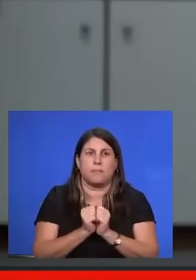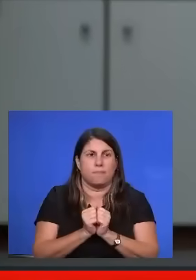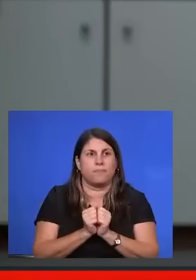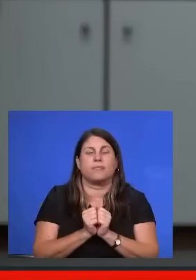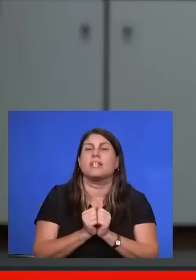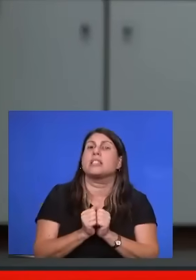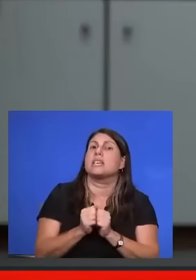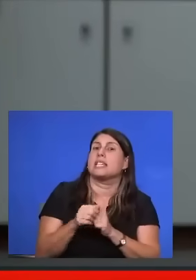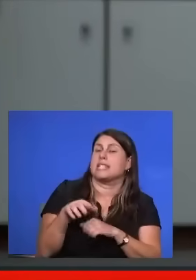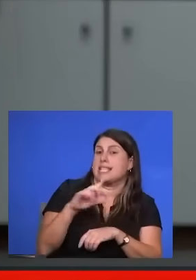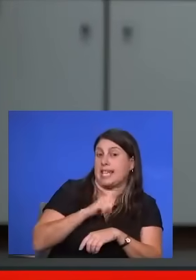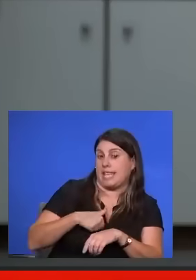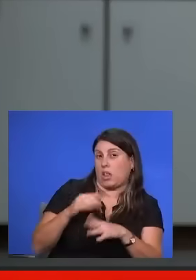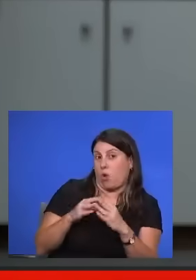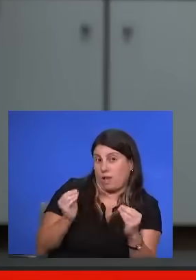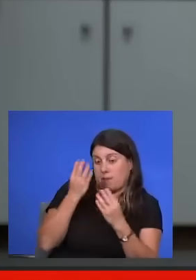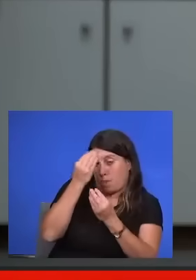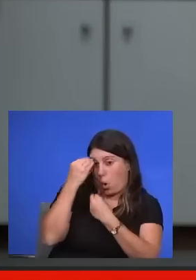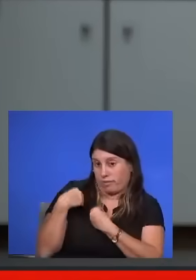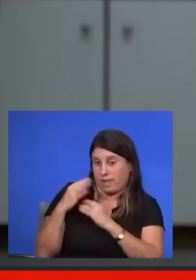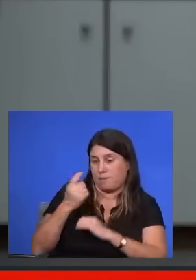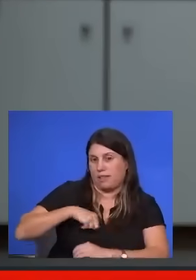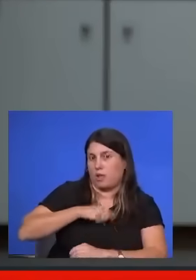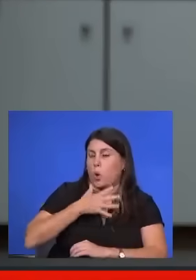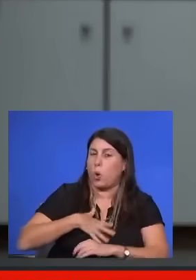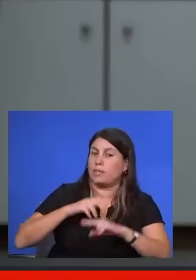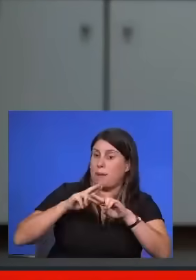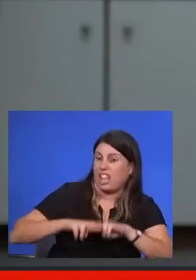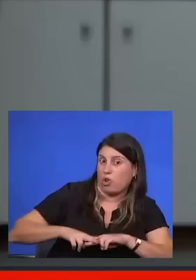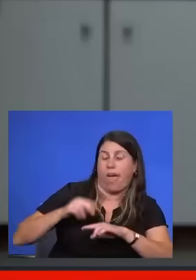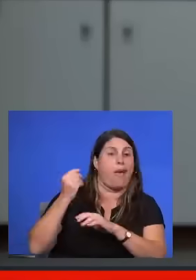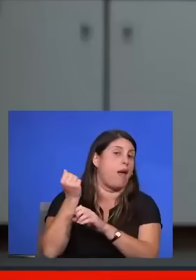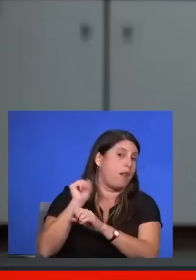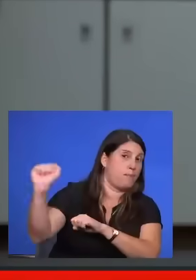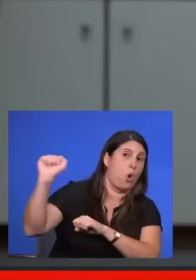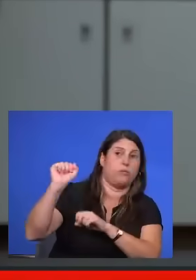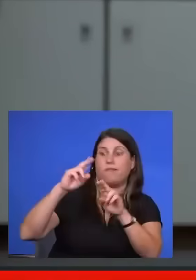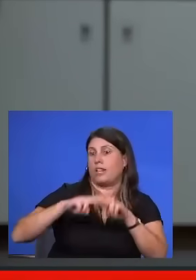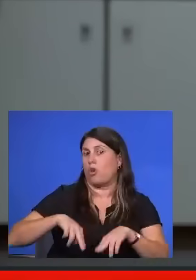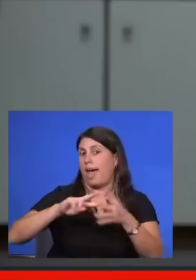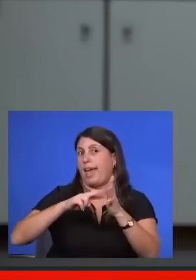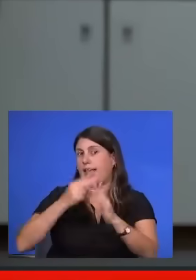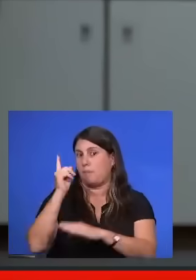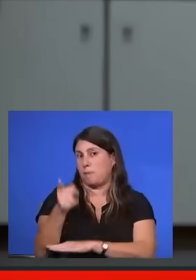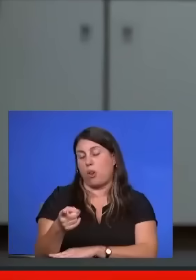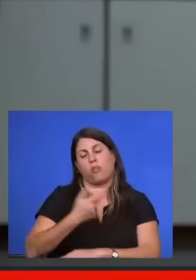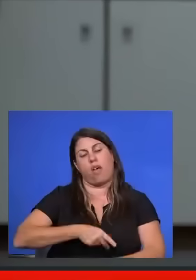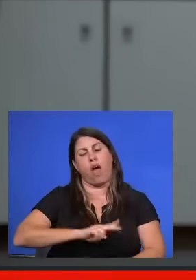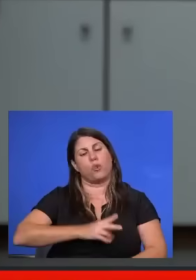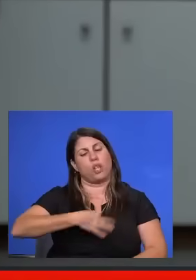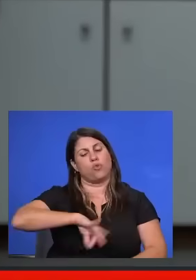שאם אנחנו מתכננים להישאר או למרוד ולהישאר בחדרים, זה על אחריותנו וכספנו